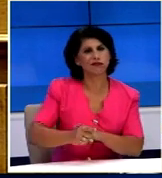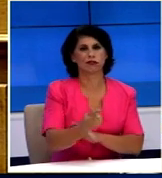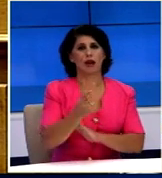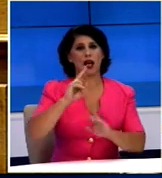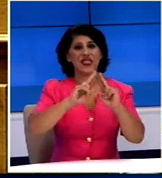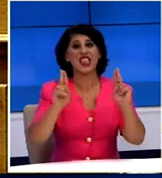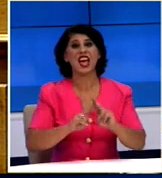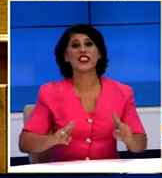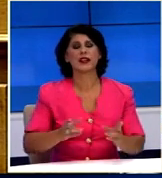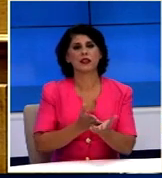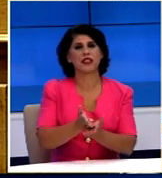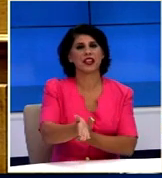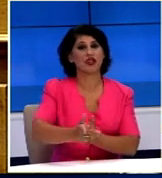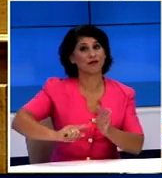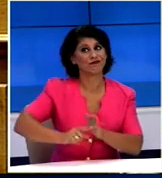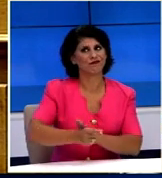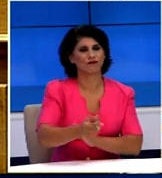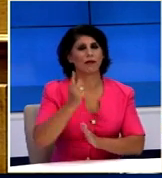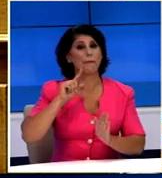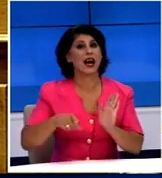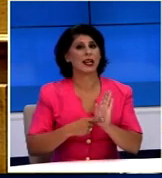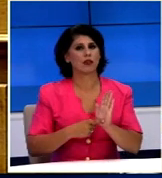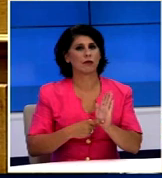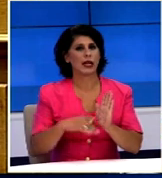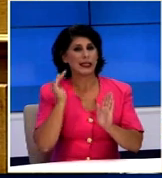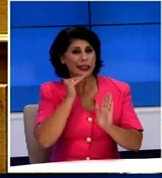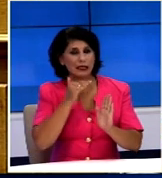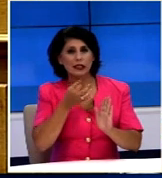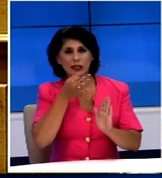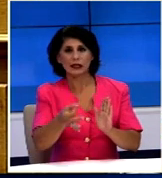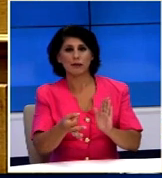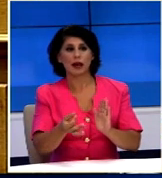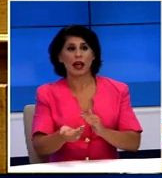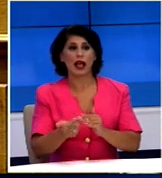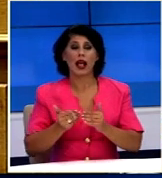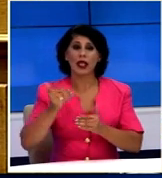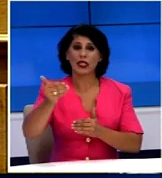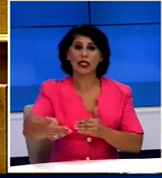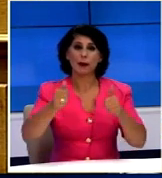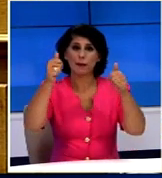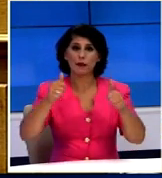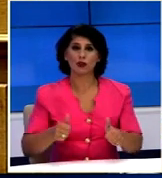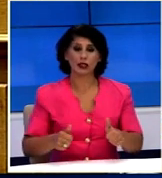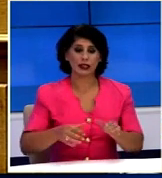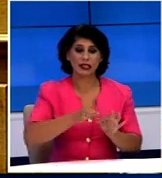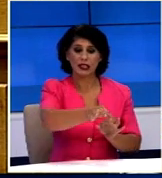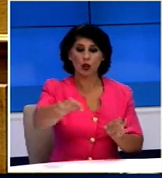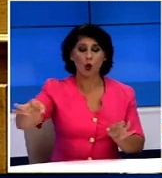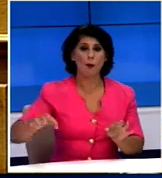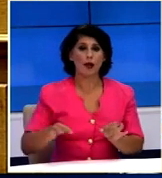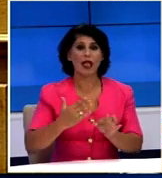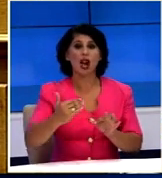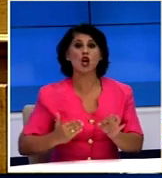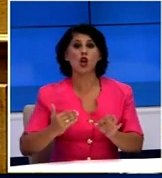και δεν διστάζει, σύντομα λέει, θα προκηρύξει παρανόμως και οικόπεδα σε αυτή την περιοχή, νοτίως